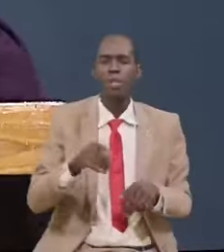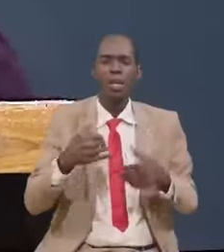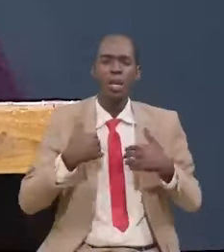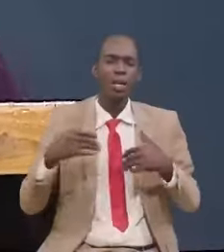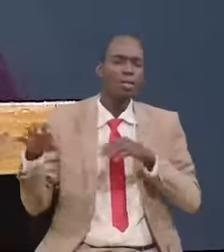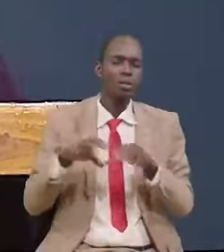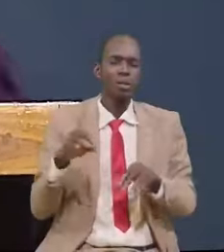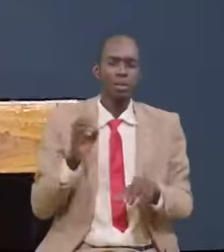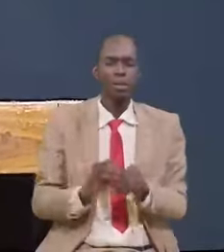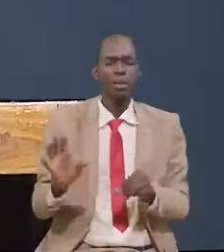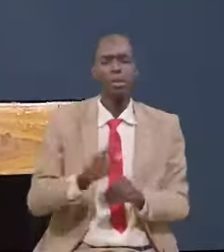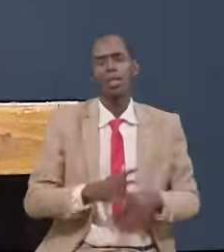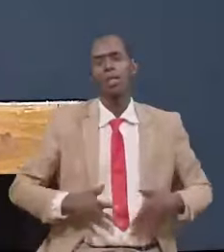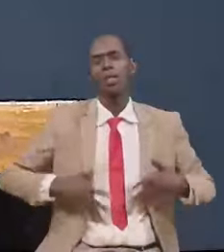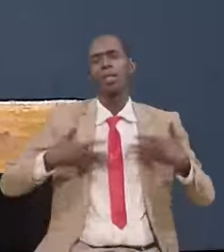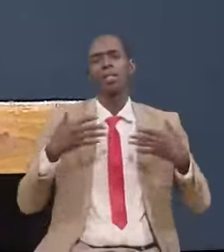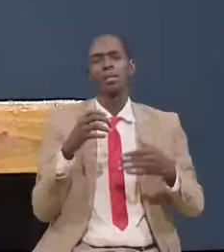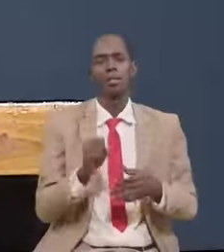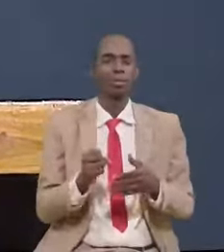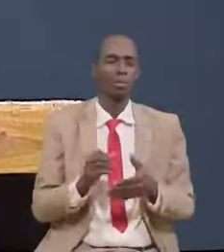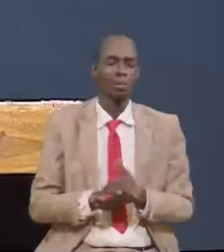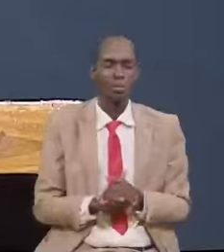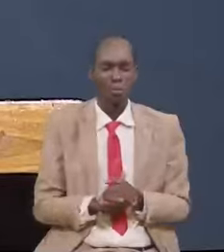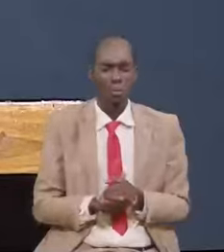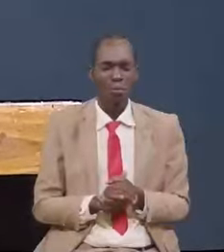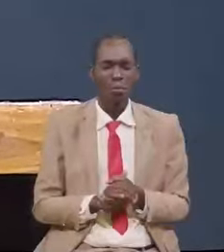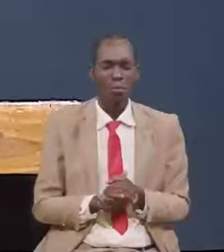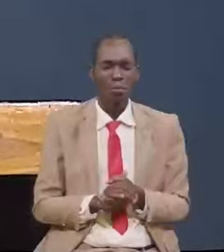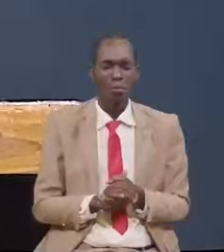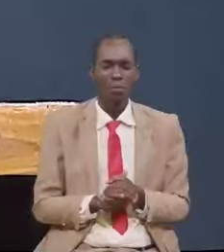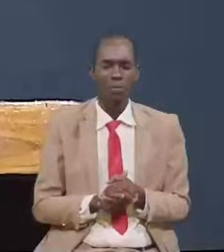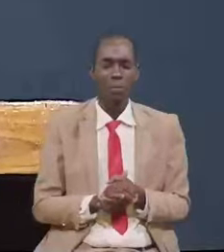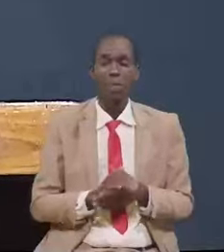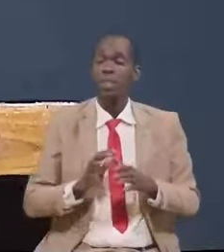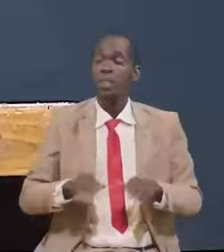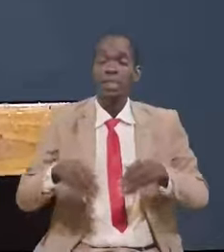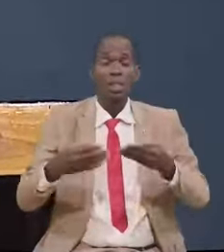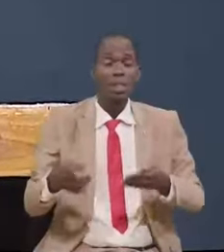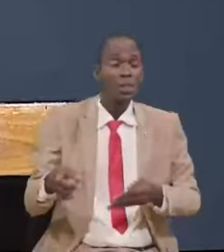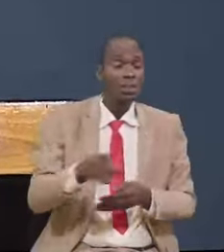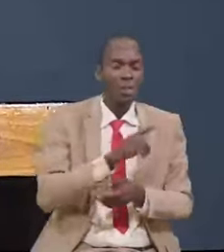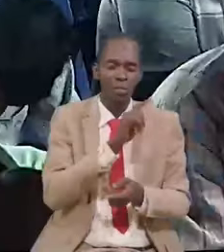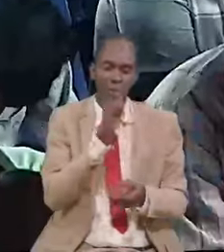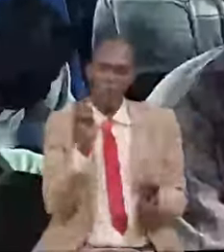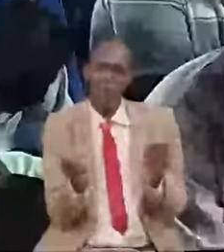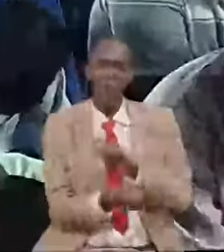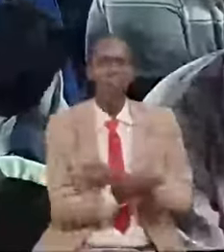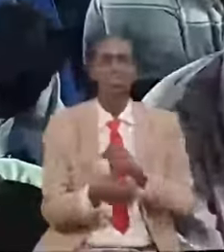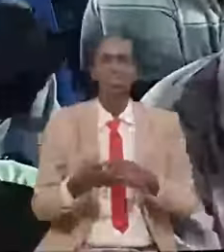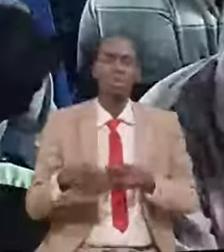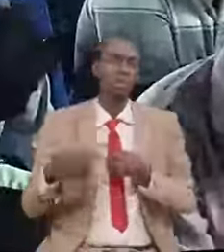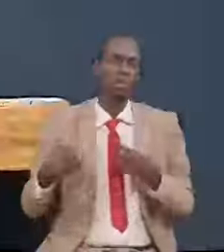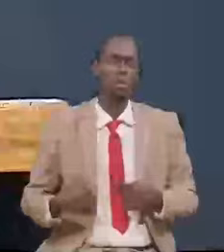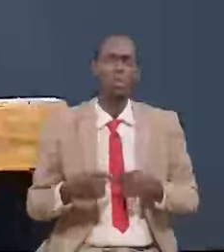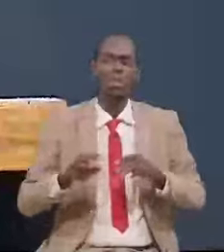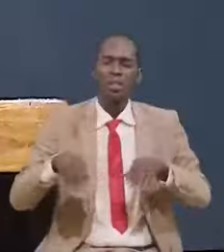Efface le souvenir de tout le mal qu'ils ont jamais commis de leur vie. Donne-leur la transformation.